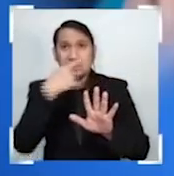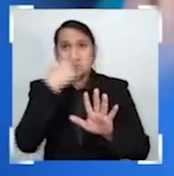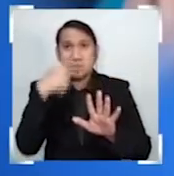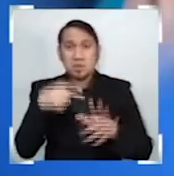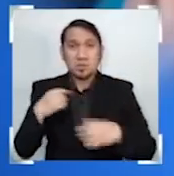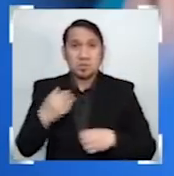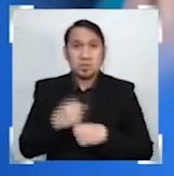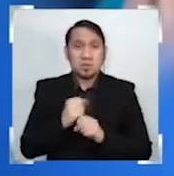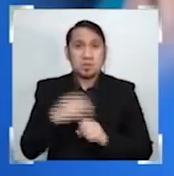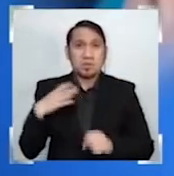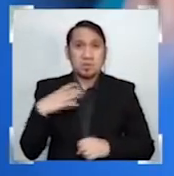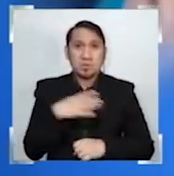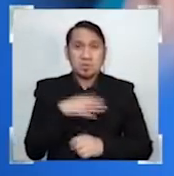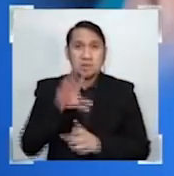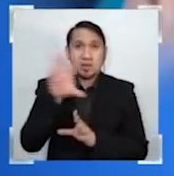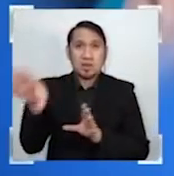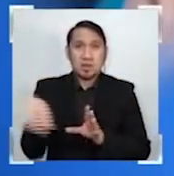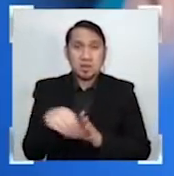siya. Ilagay dito,